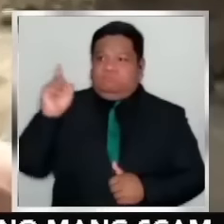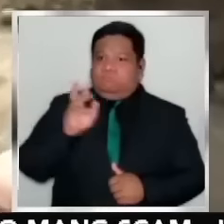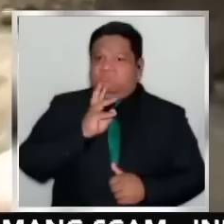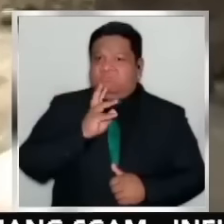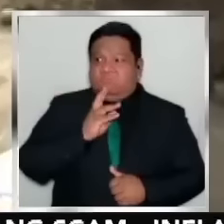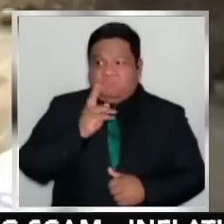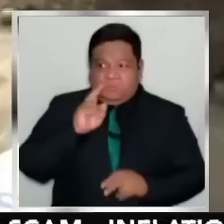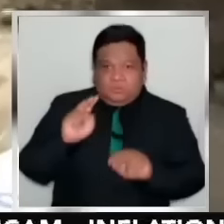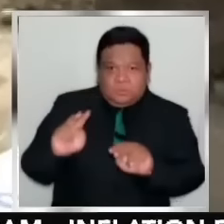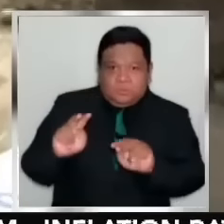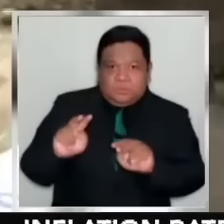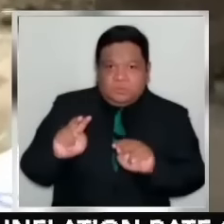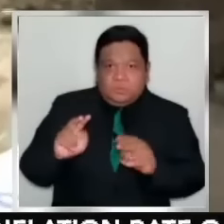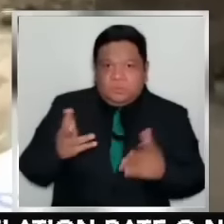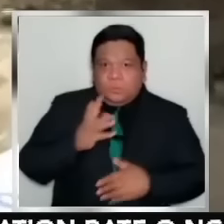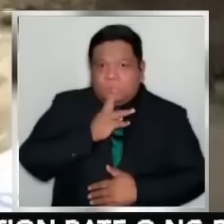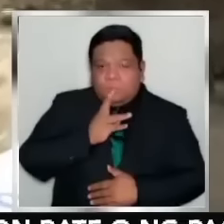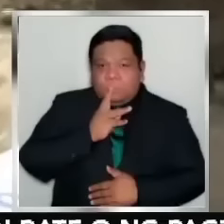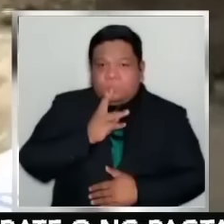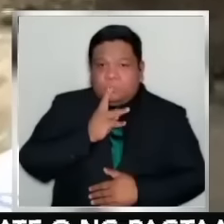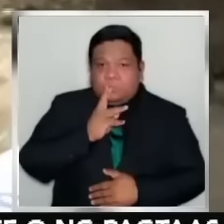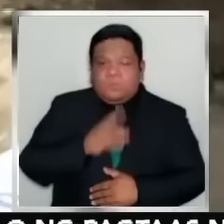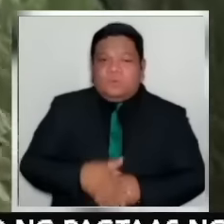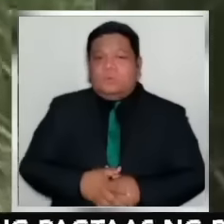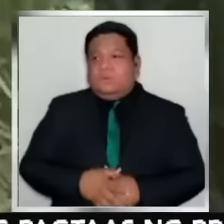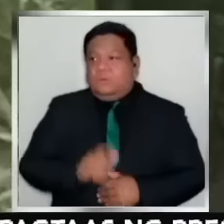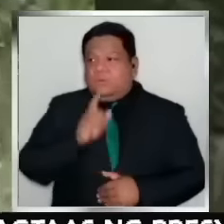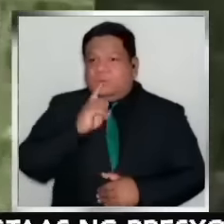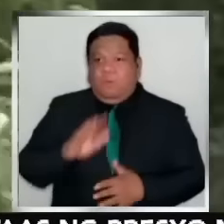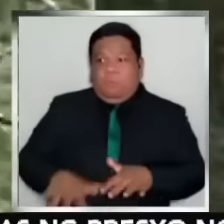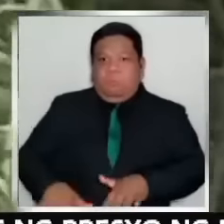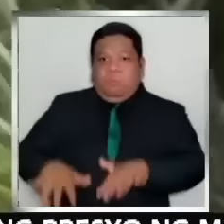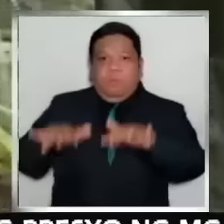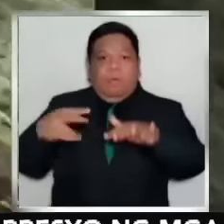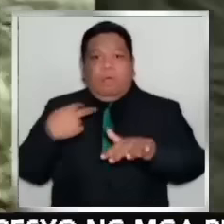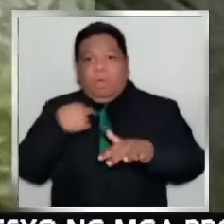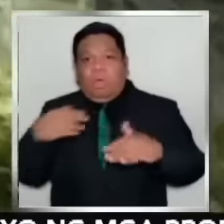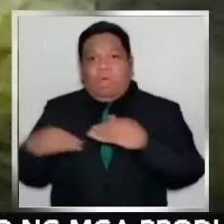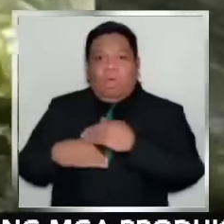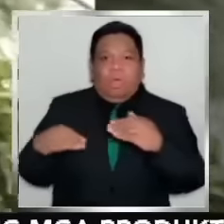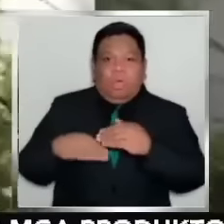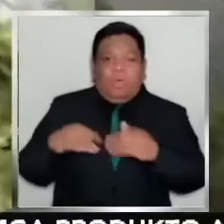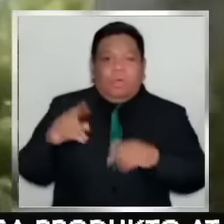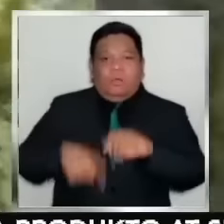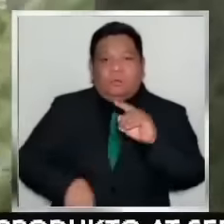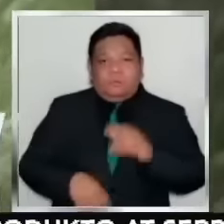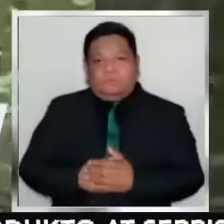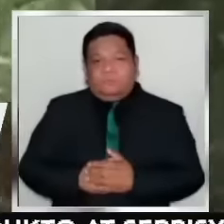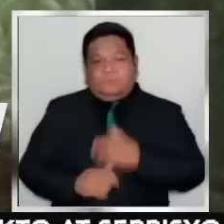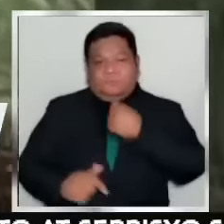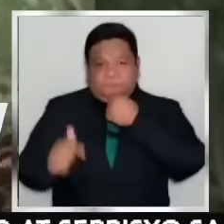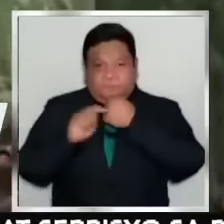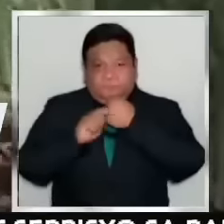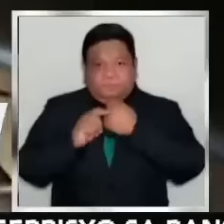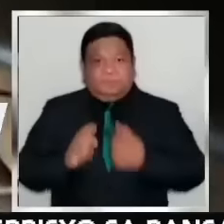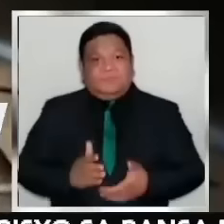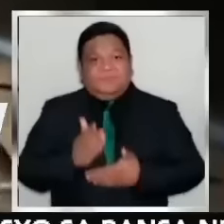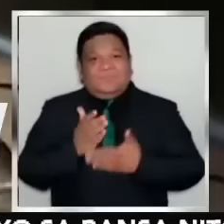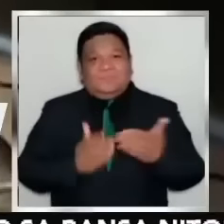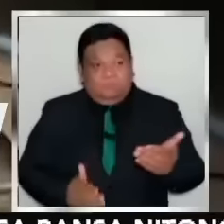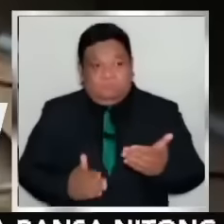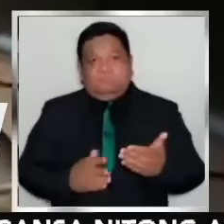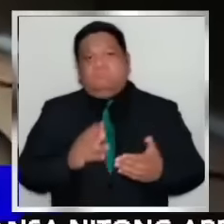nila, to kay taga lumapaw na wala na higdaan. Sa bayan ng Dingli, may mga natumbang mga pananim. Nasira pati bakod